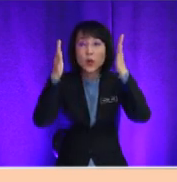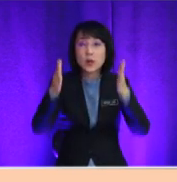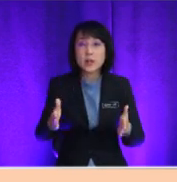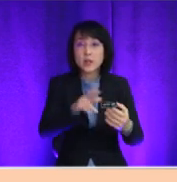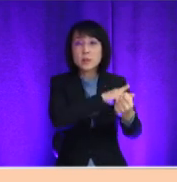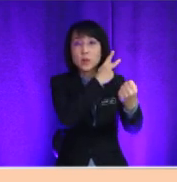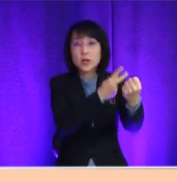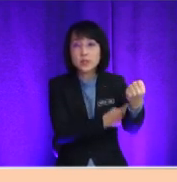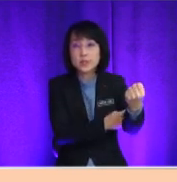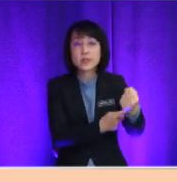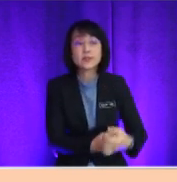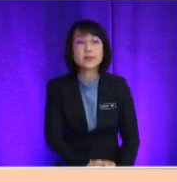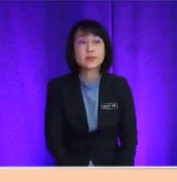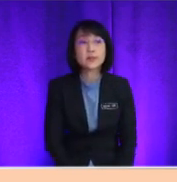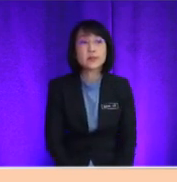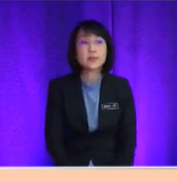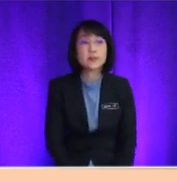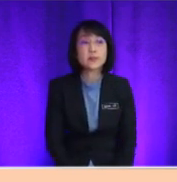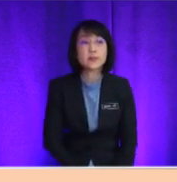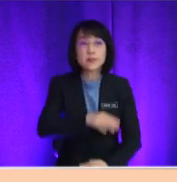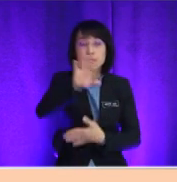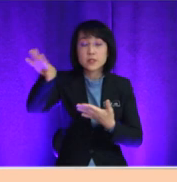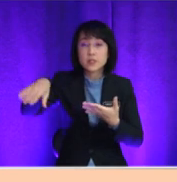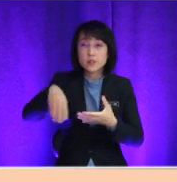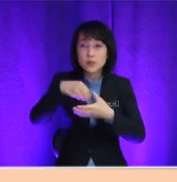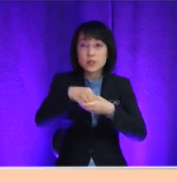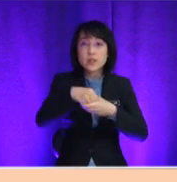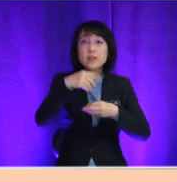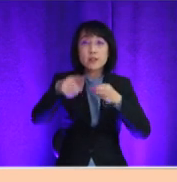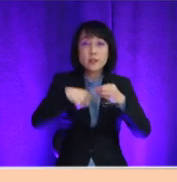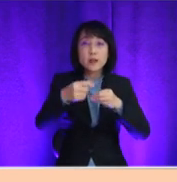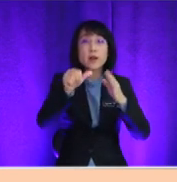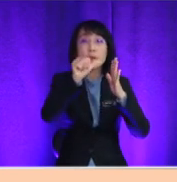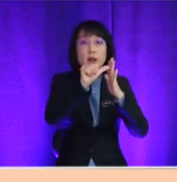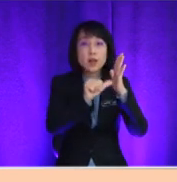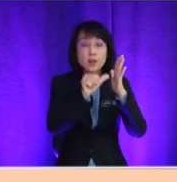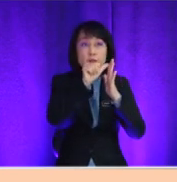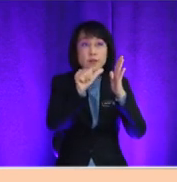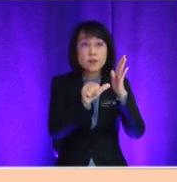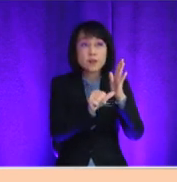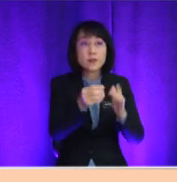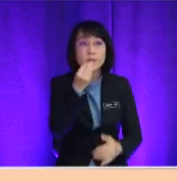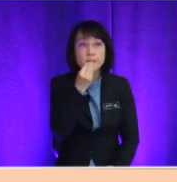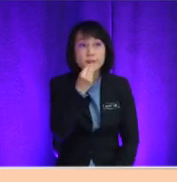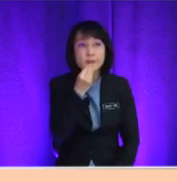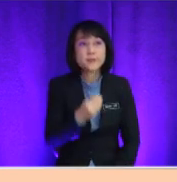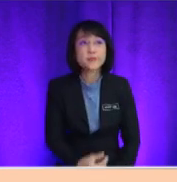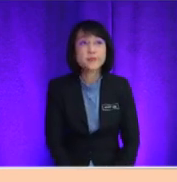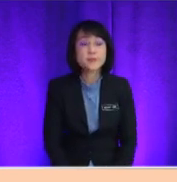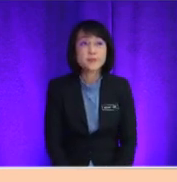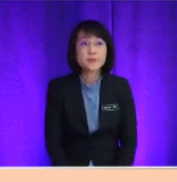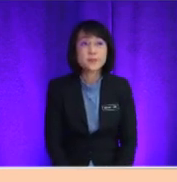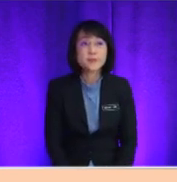porsi dia jadi semua ini termasuk dalam peraturan-peraturan kebersihan makanan 2009 Oke jadi